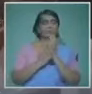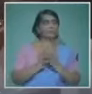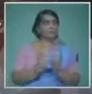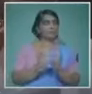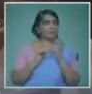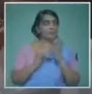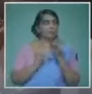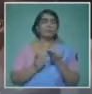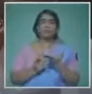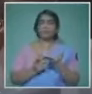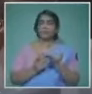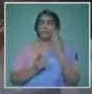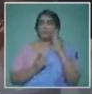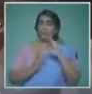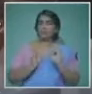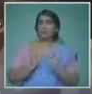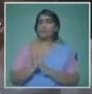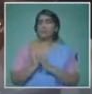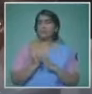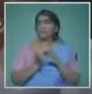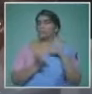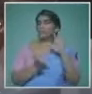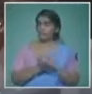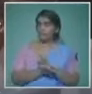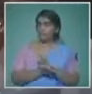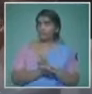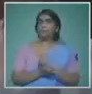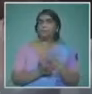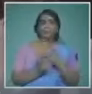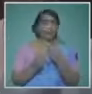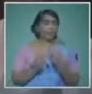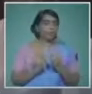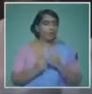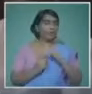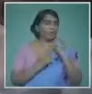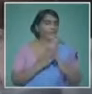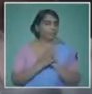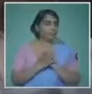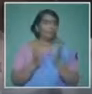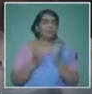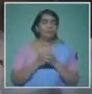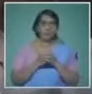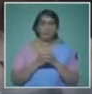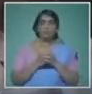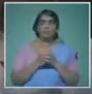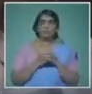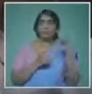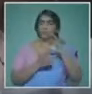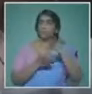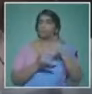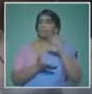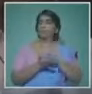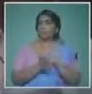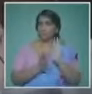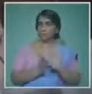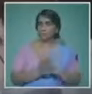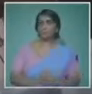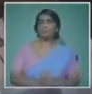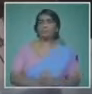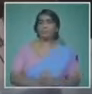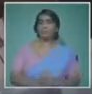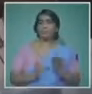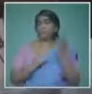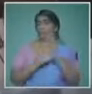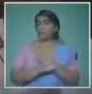ව්‍යවස්ථානුකූලව මේ ස්වාධීන කොමිෂන් සභාව පිටවීම සඳහා ඒ සඳහා අවශ්‍ය වන්නා වූ ව්‍යවස්ථාදායක සභාව ඉස්සෙල්ලා ස්ථාපනය වෙන්න ඕනේ. කලින්